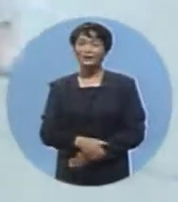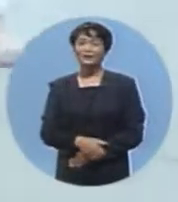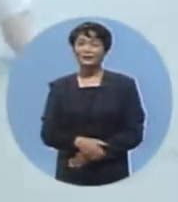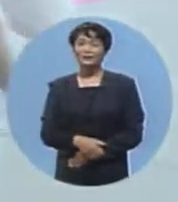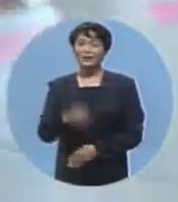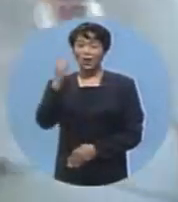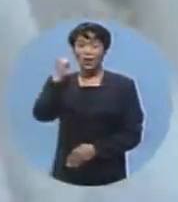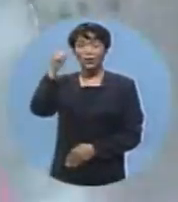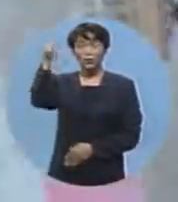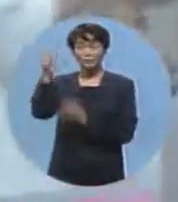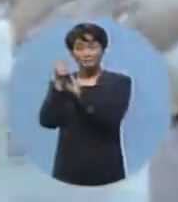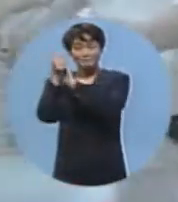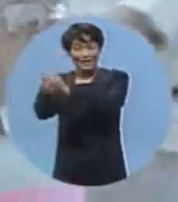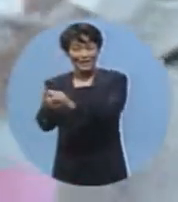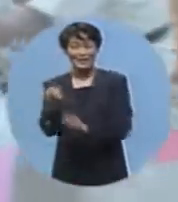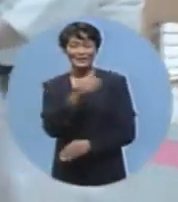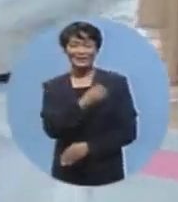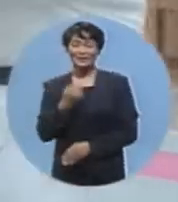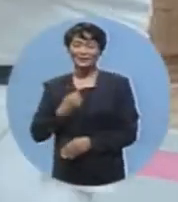お父さんを投げられるかな。